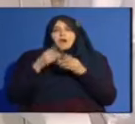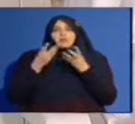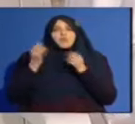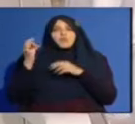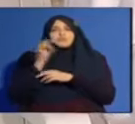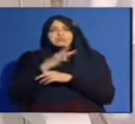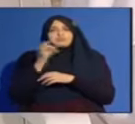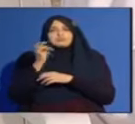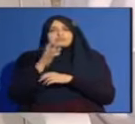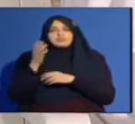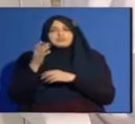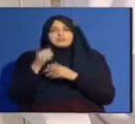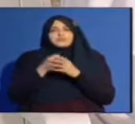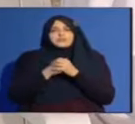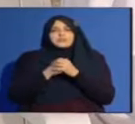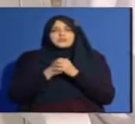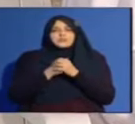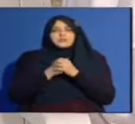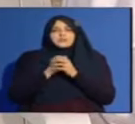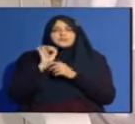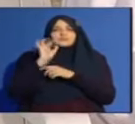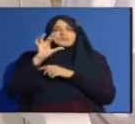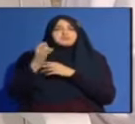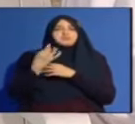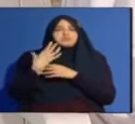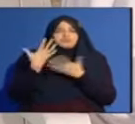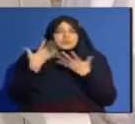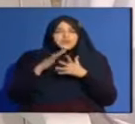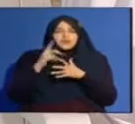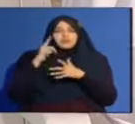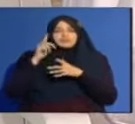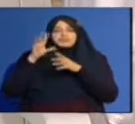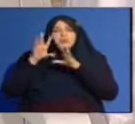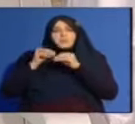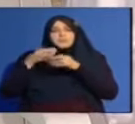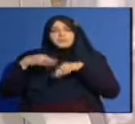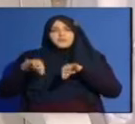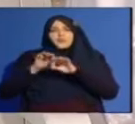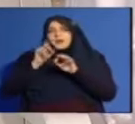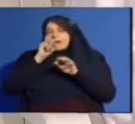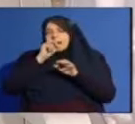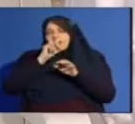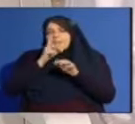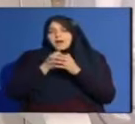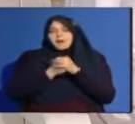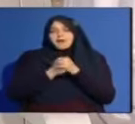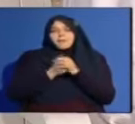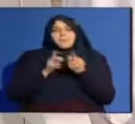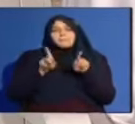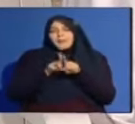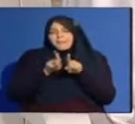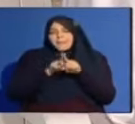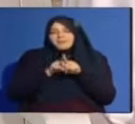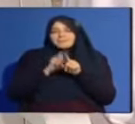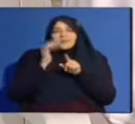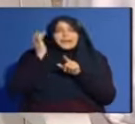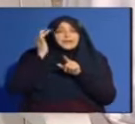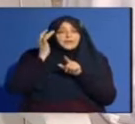من بعض المهاجرين من مختلف الدول العربية تقريبا الهم واحد يعني.